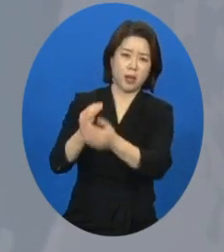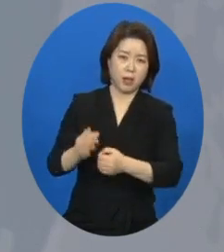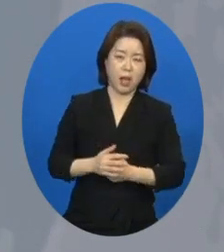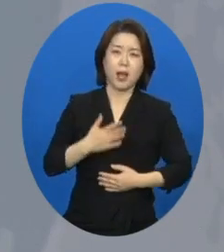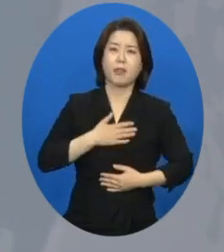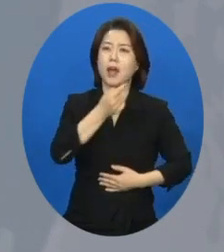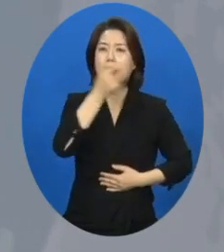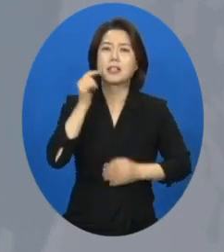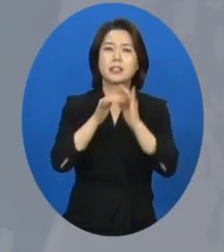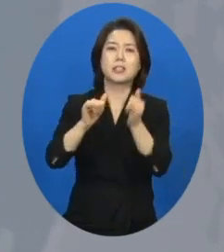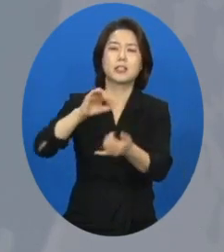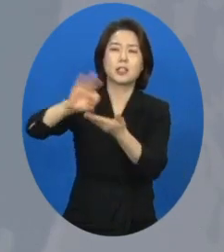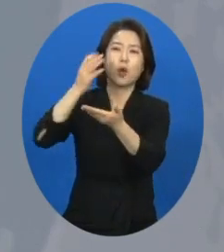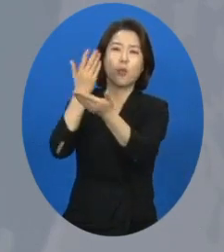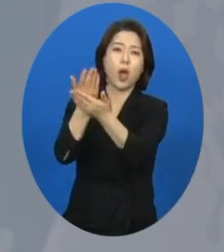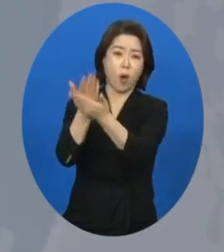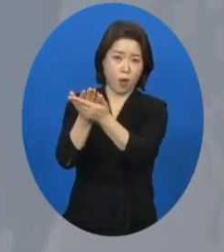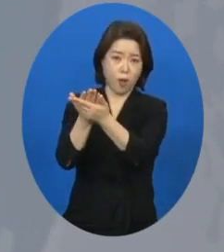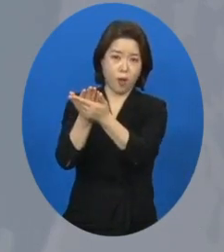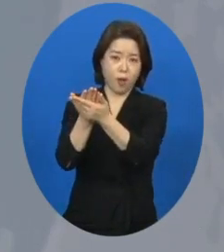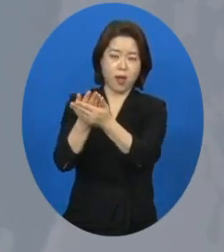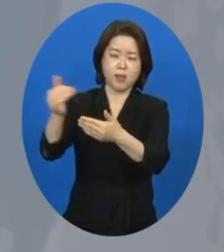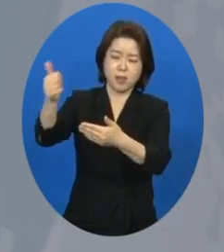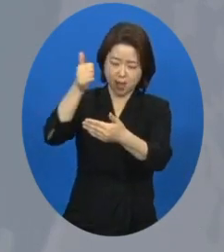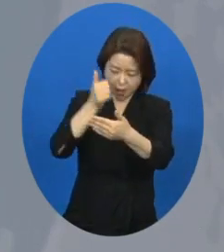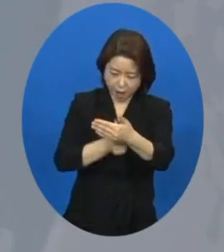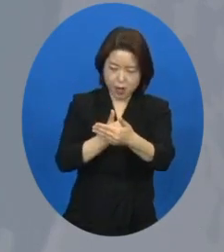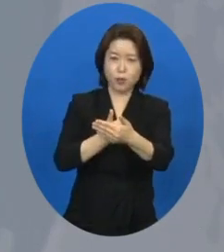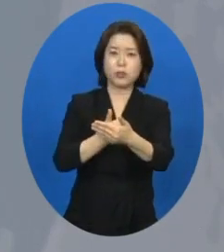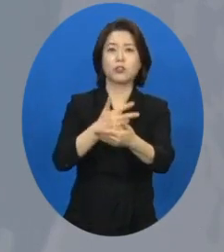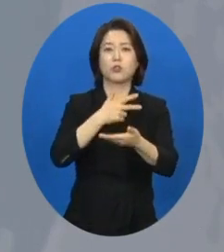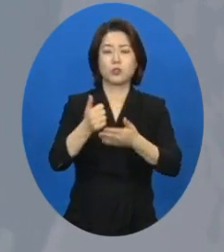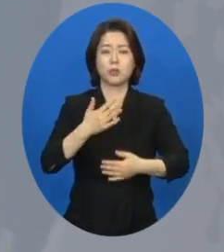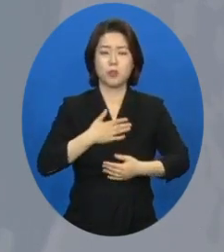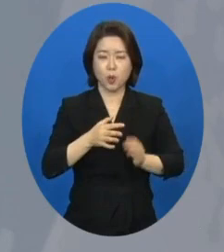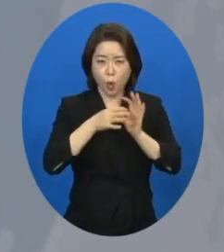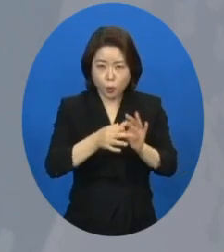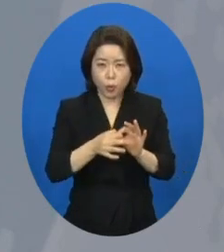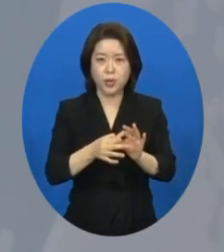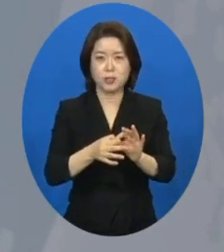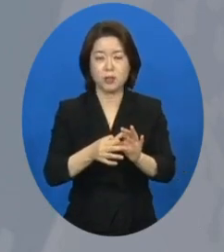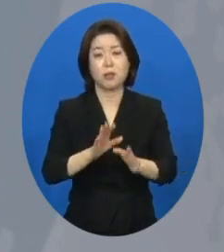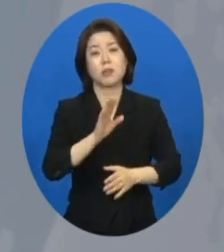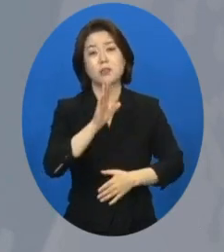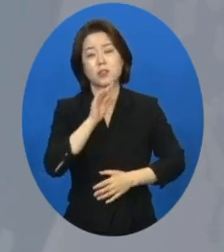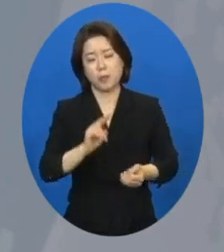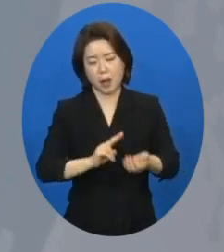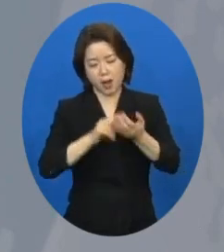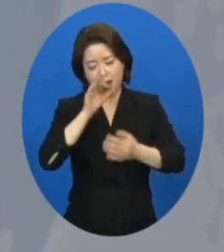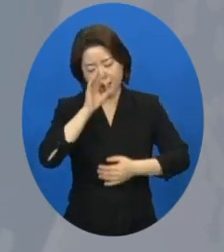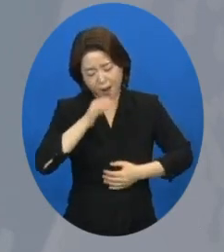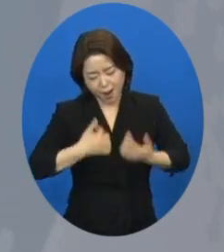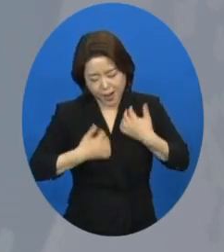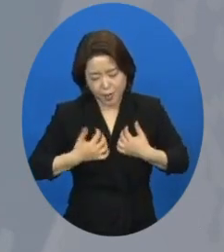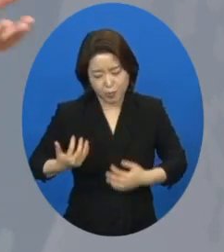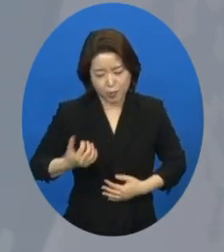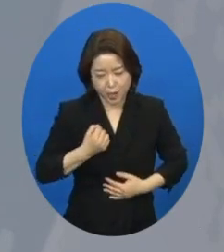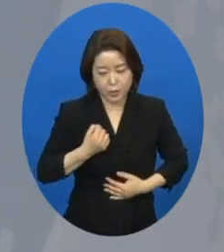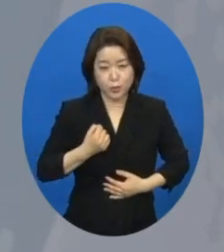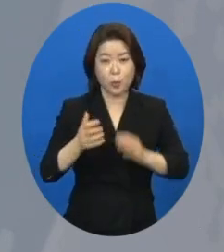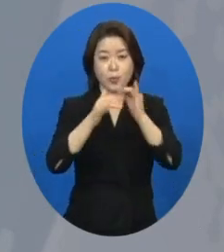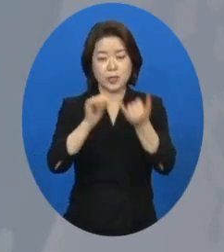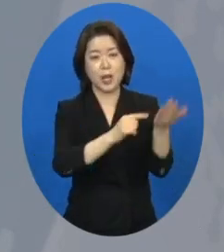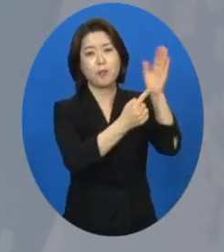저를 증인으로 쓰세요. 제 안에 오신 주님 저를 통해서 정말 감출 수 없는 기쁨으로 사람들에게